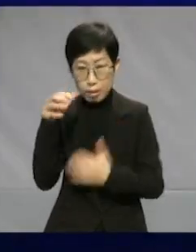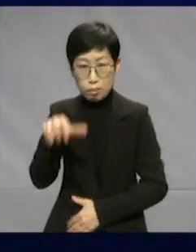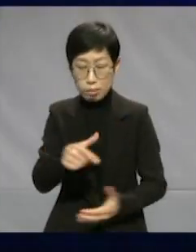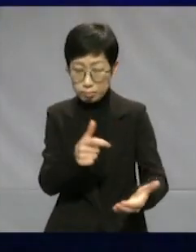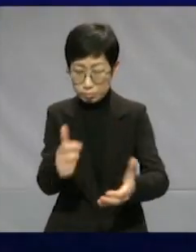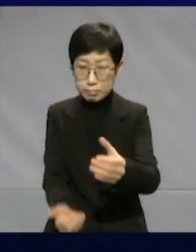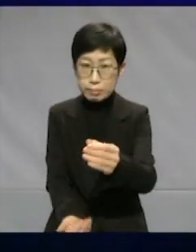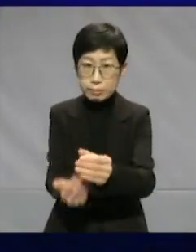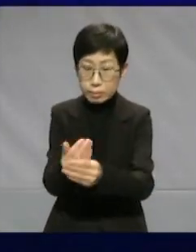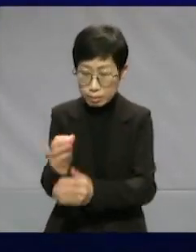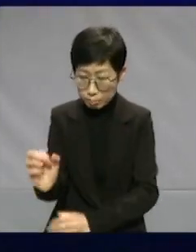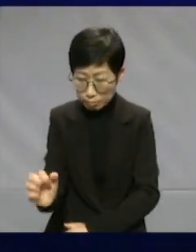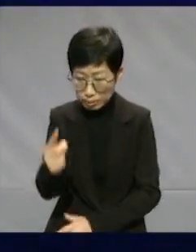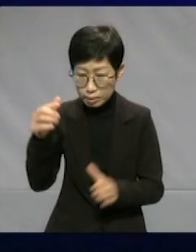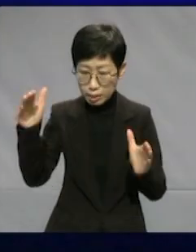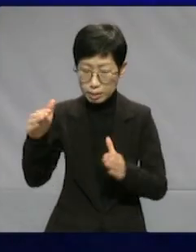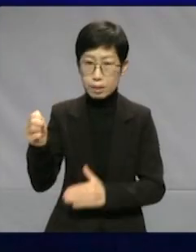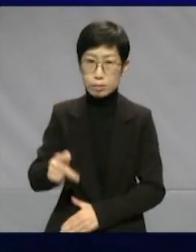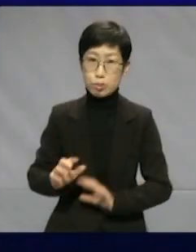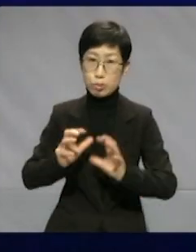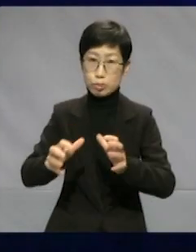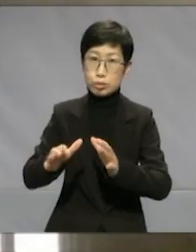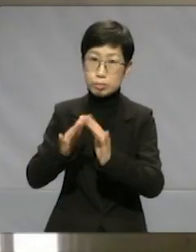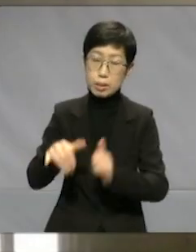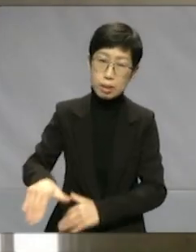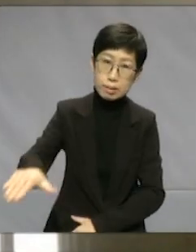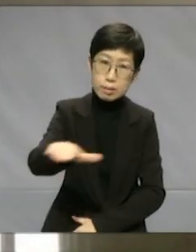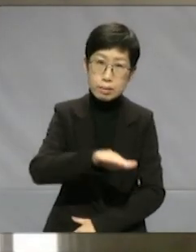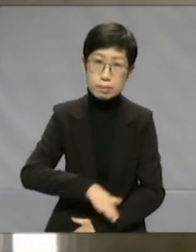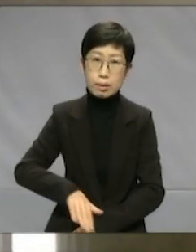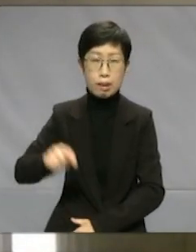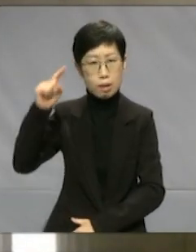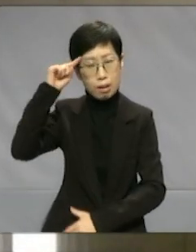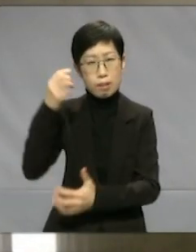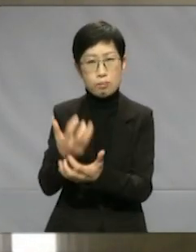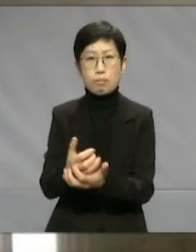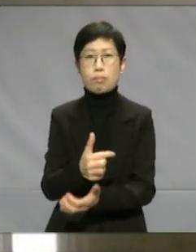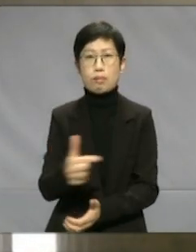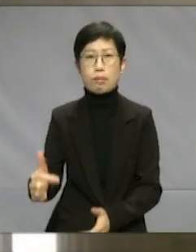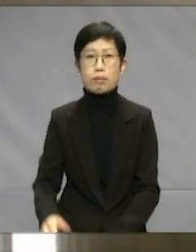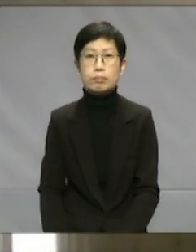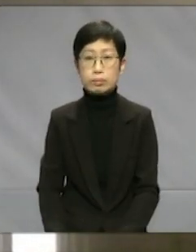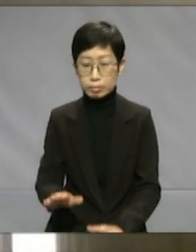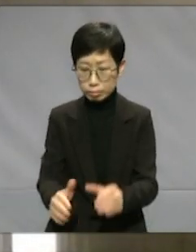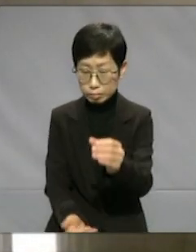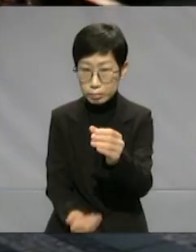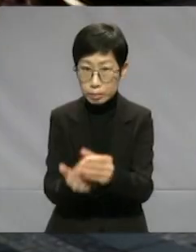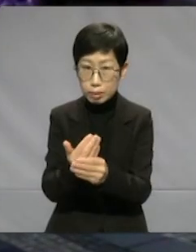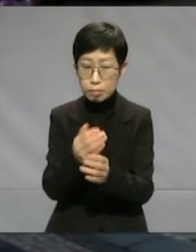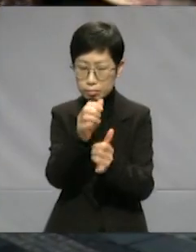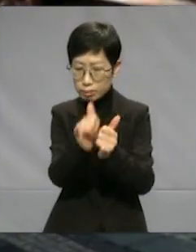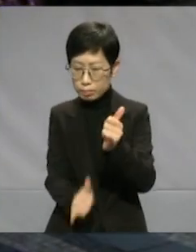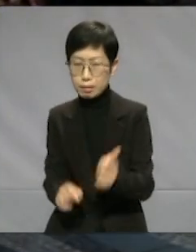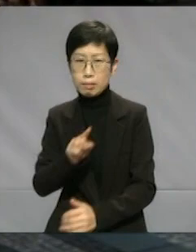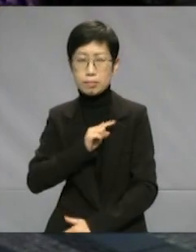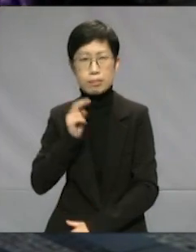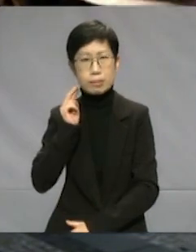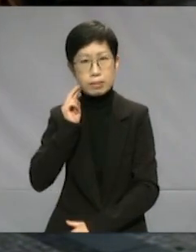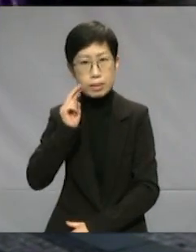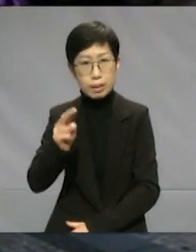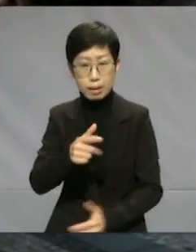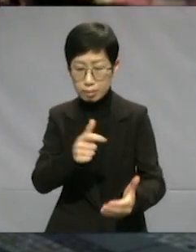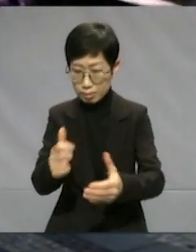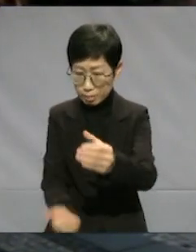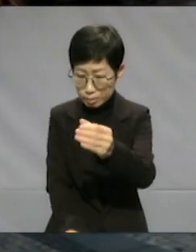총격 사건에 학생들과 체코 국민은 큰 충격에 빠졌습니다. 이번 사건은 체코 역사상 가장 치명적인